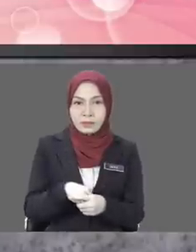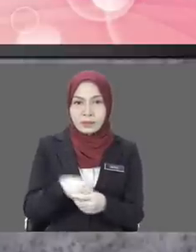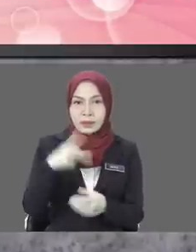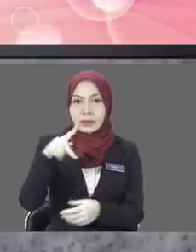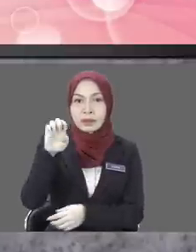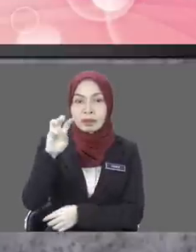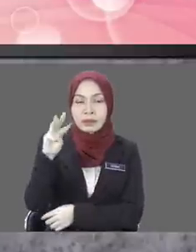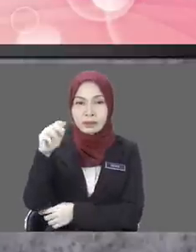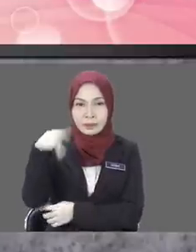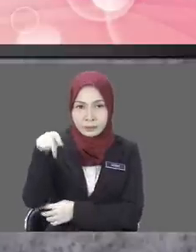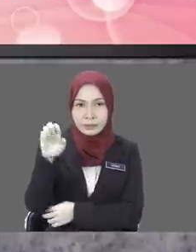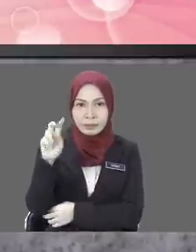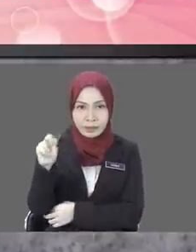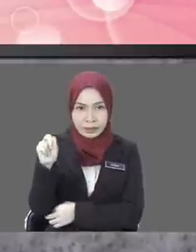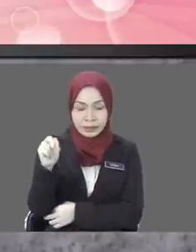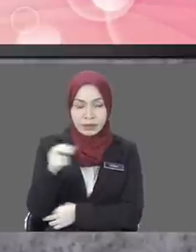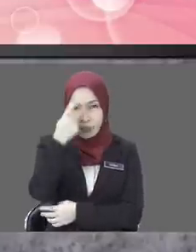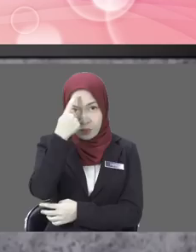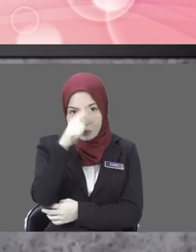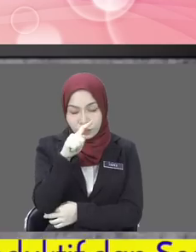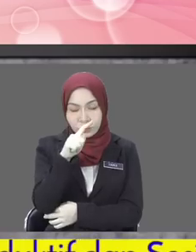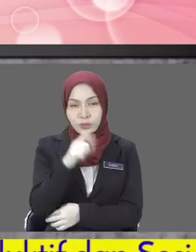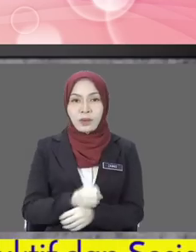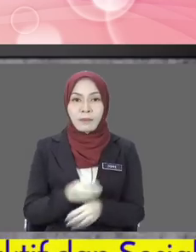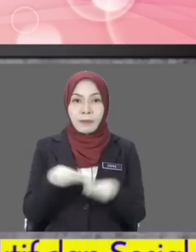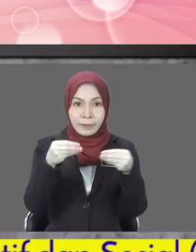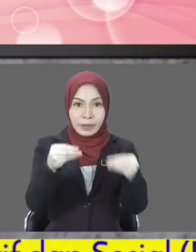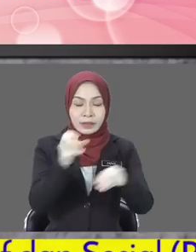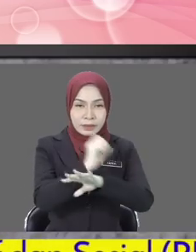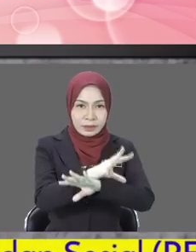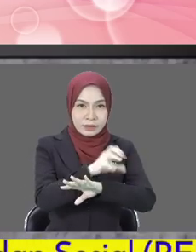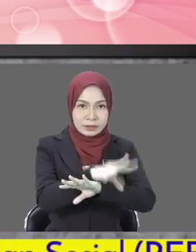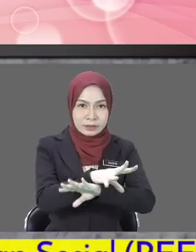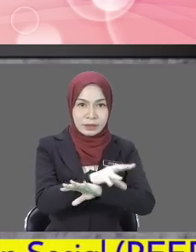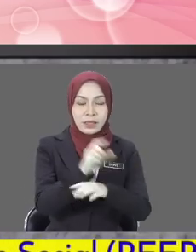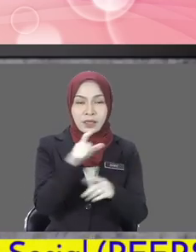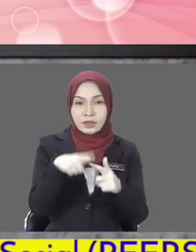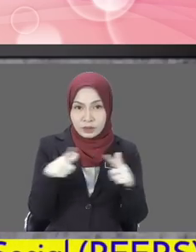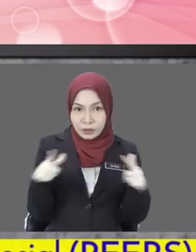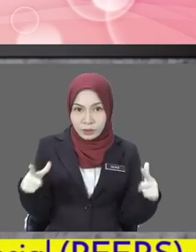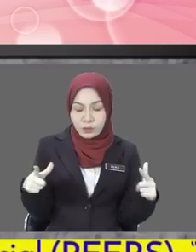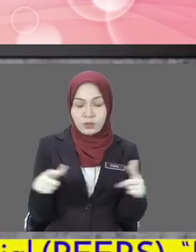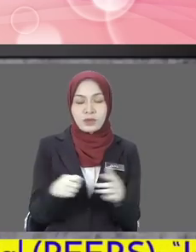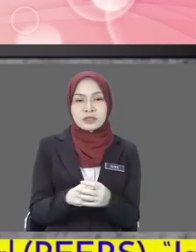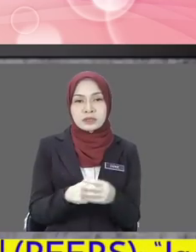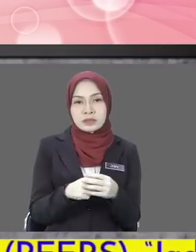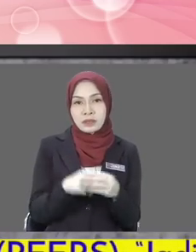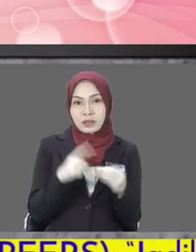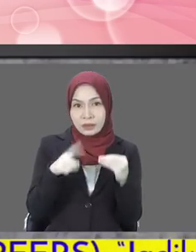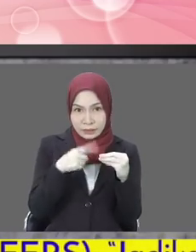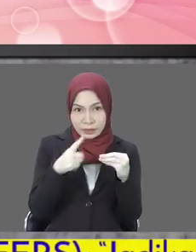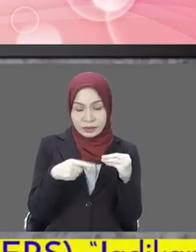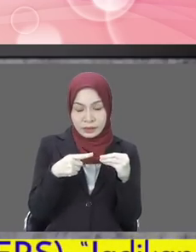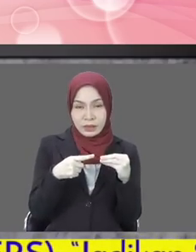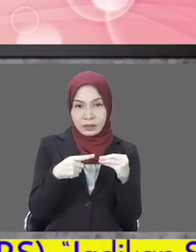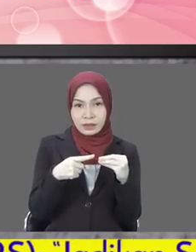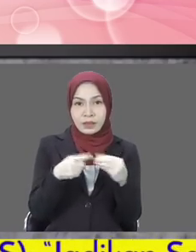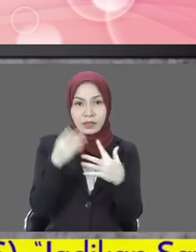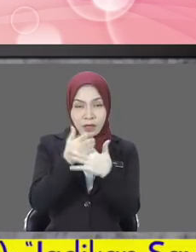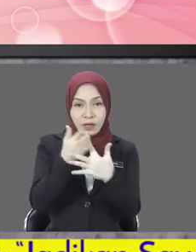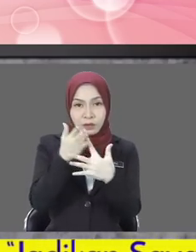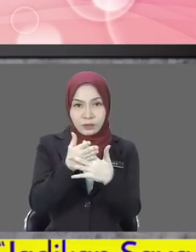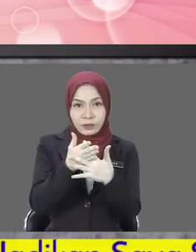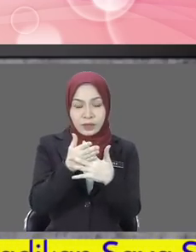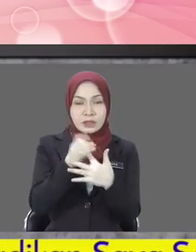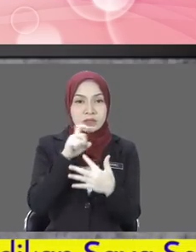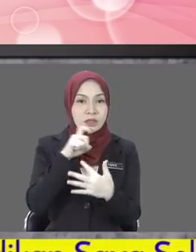bagi menyebar luas kefahaman dan menyampaikan maklumat mengenai gangguan seksual seterusnya menimbulkan